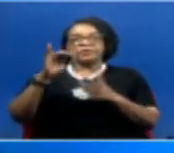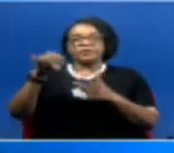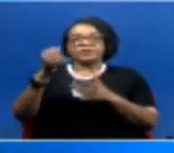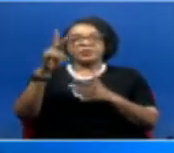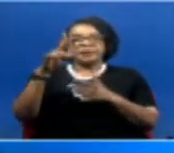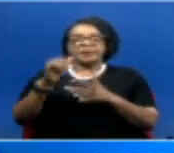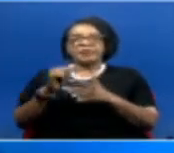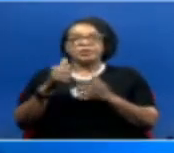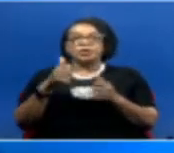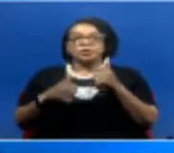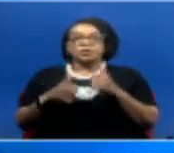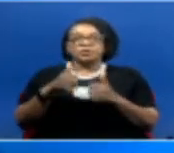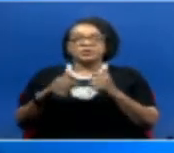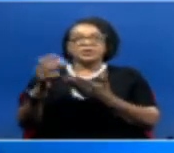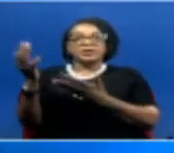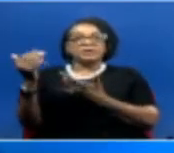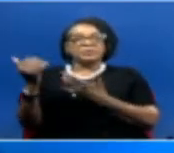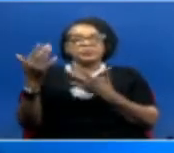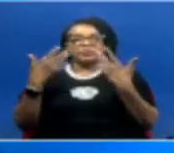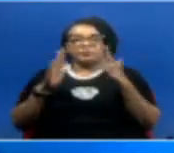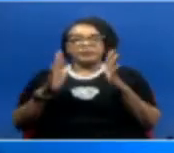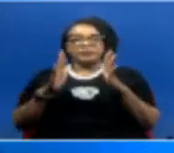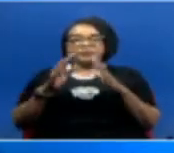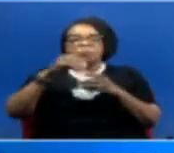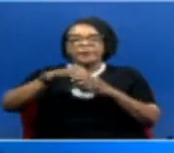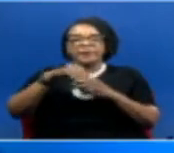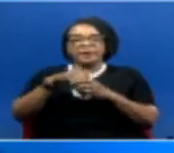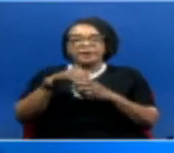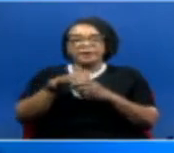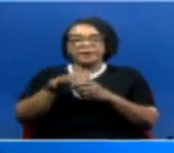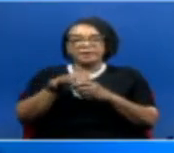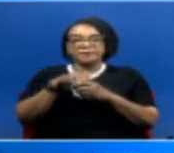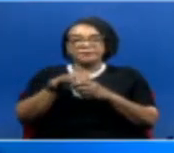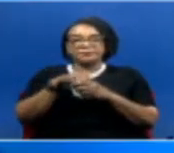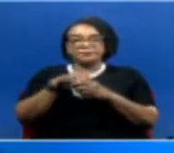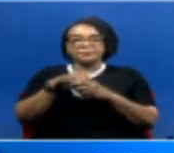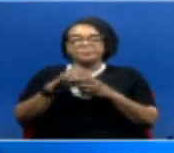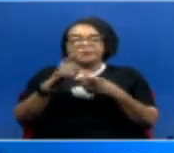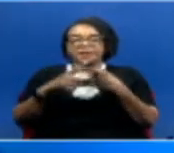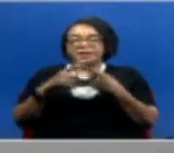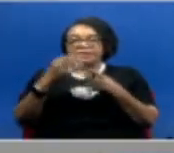ambacho kinatarajiwa kukamilika katika kipindi kisichozidi miaka mitatu.